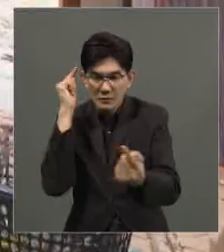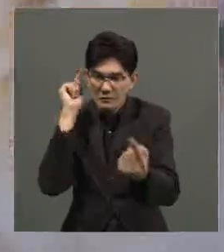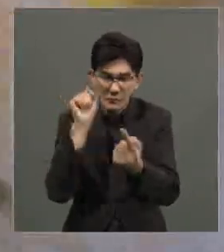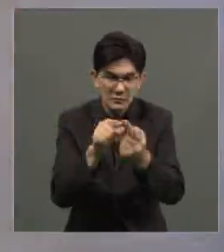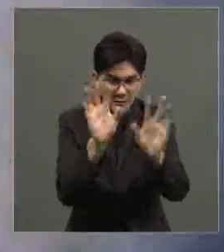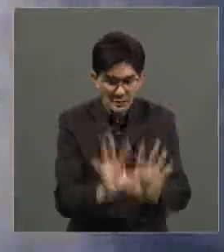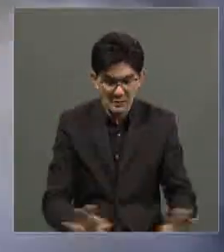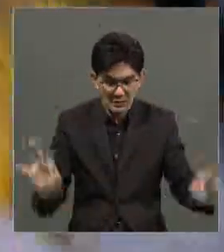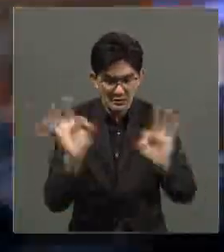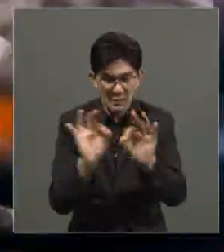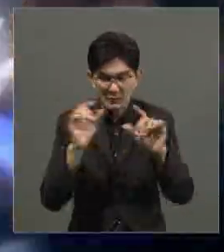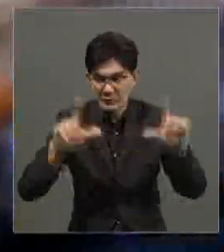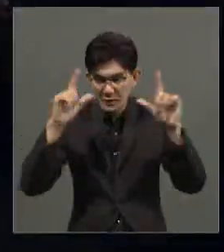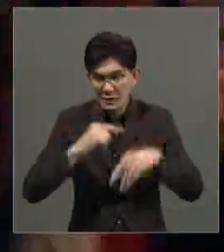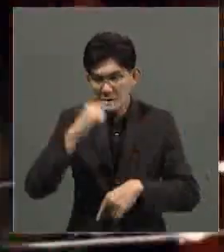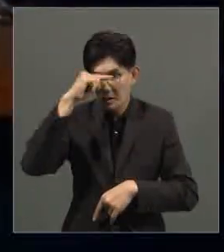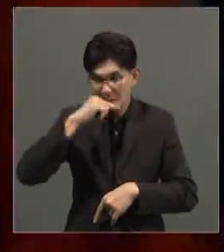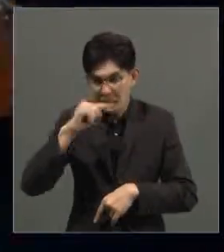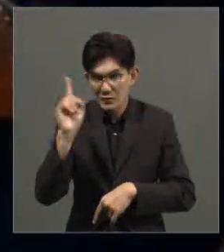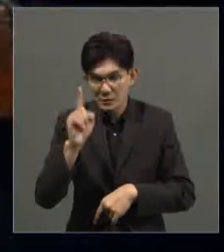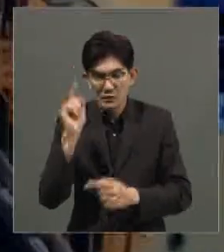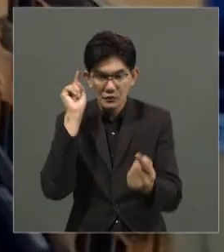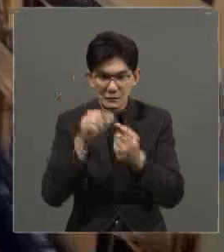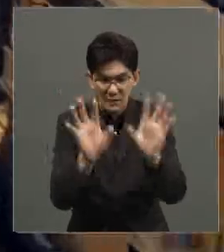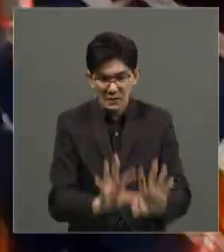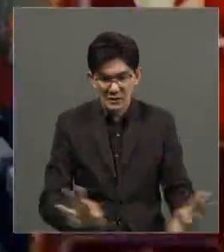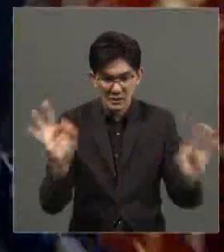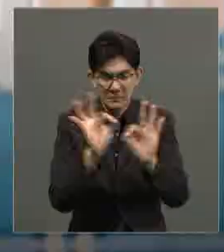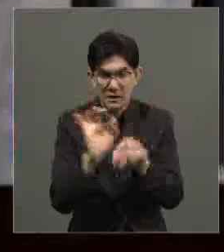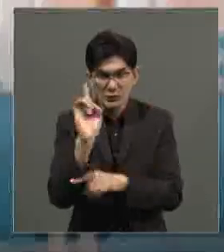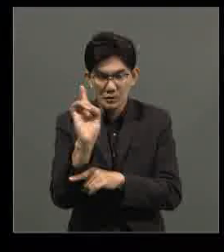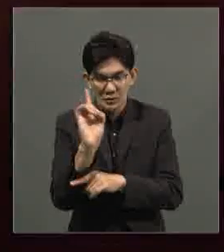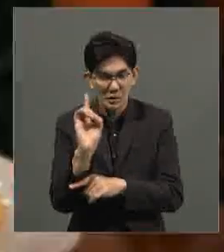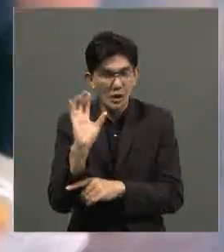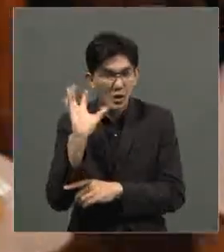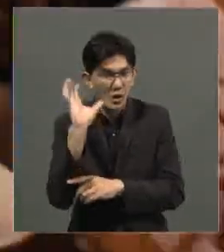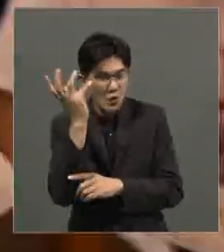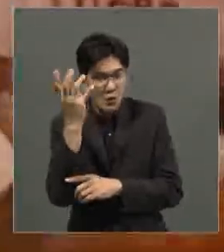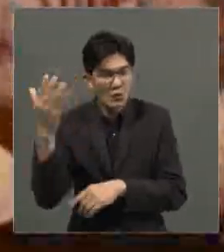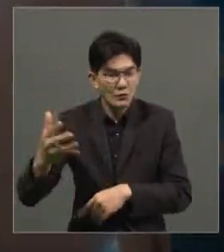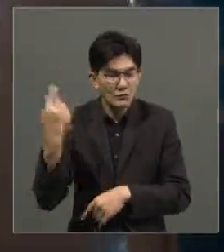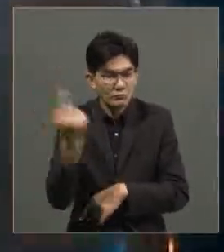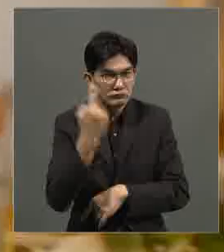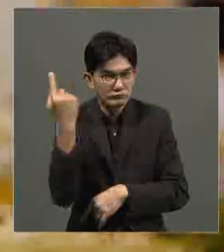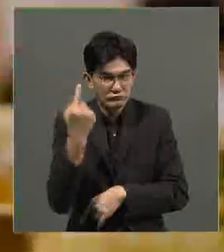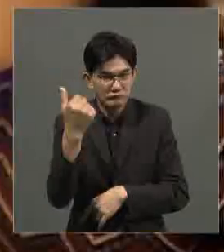ใหญ่สร้างภาพลักษณ์ประเทศไทยเป็นหมุดหมายสำคัญในฐานะ World Festival